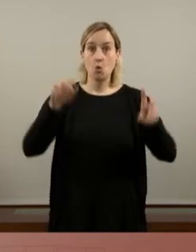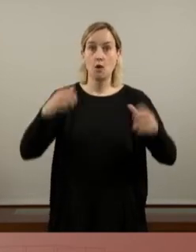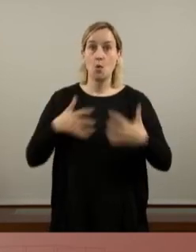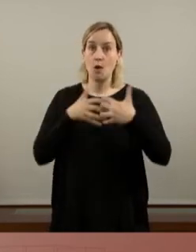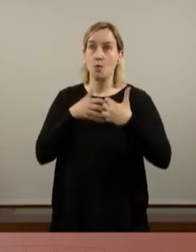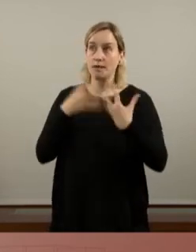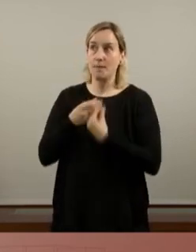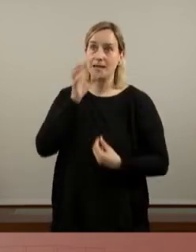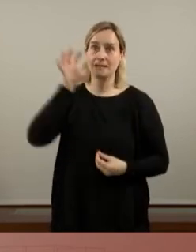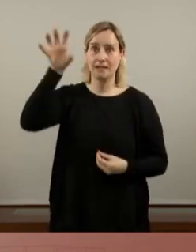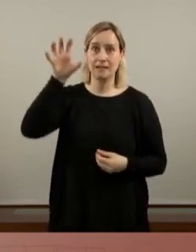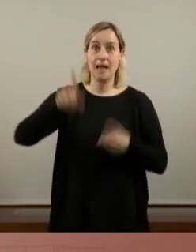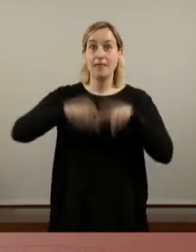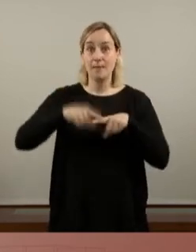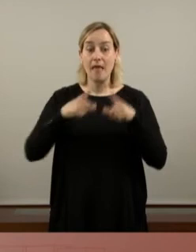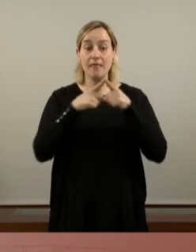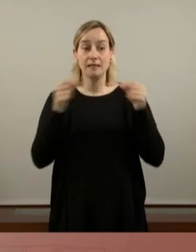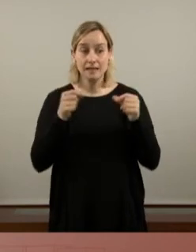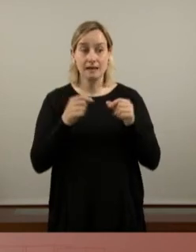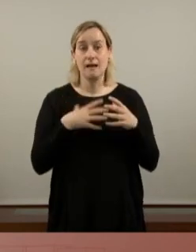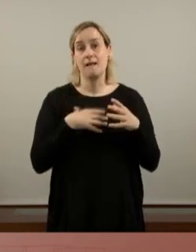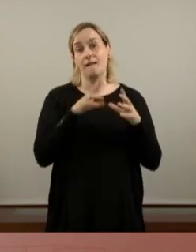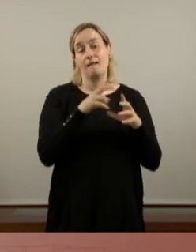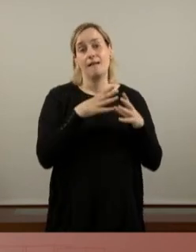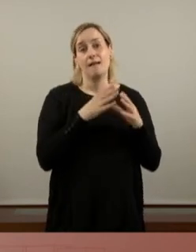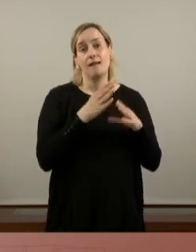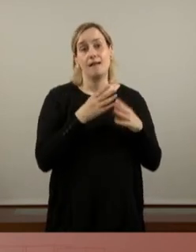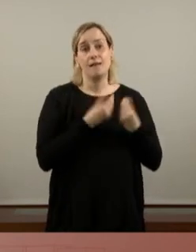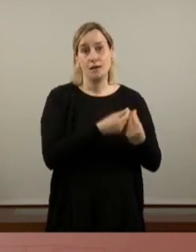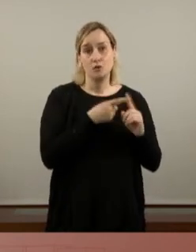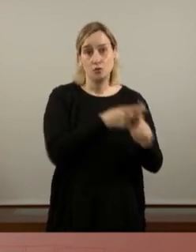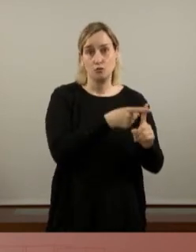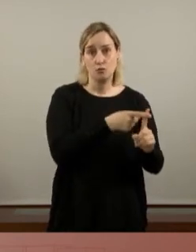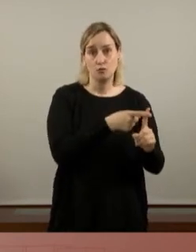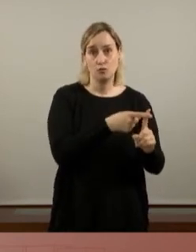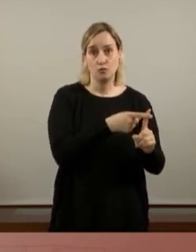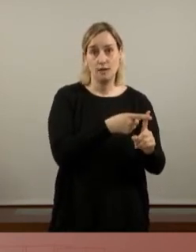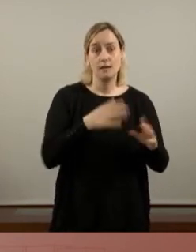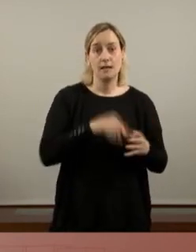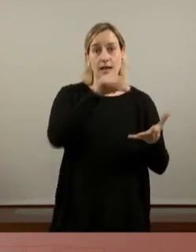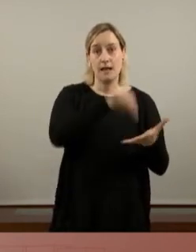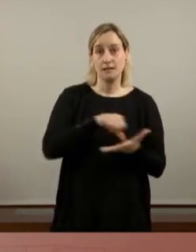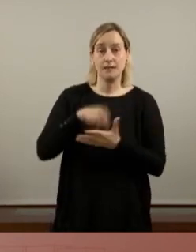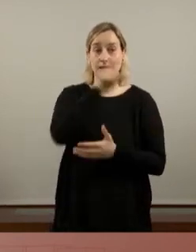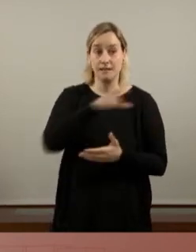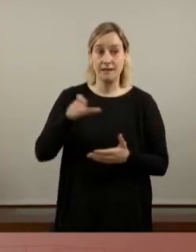Depèn ara d'Esquerra i de Junts que no sigui la legislatura de l'embat de la gent contra el govern.